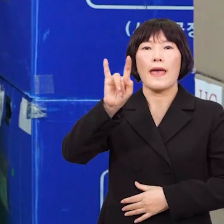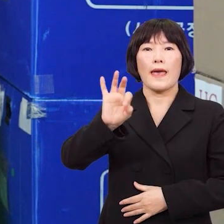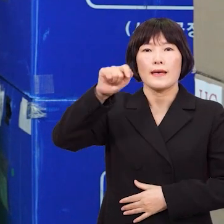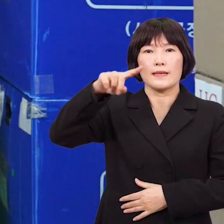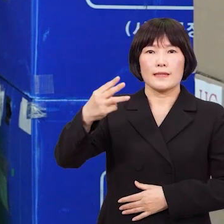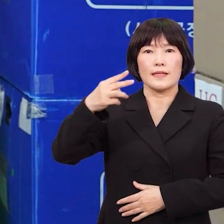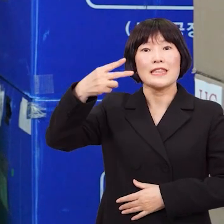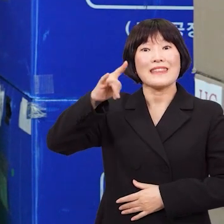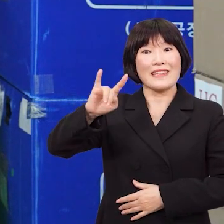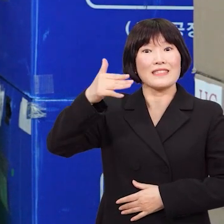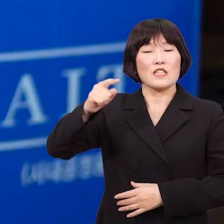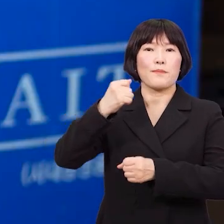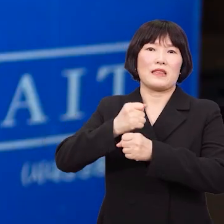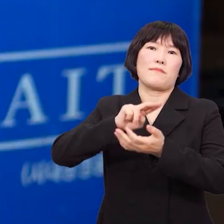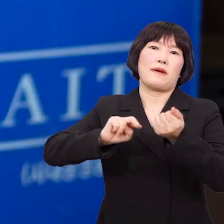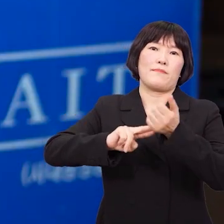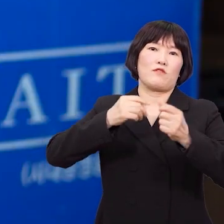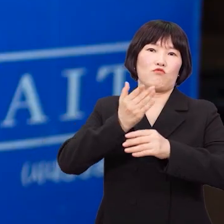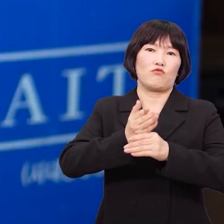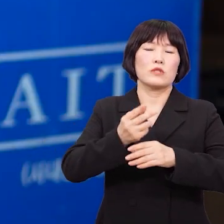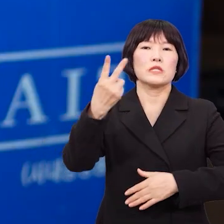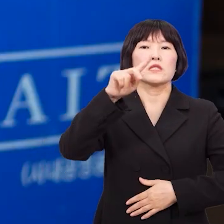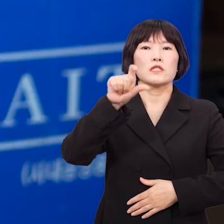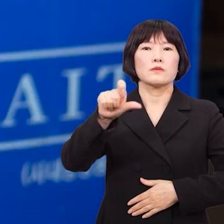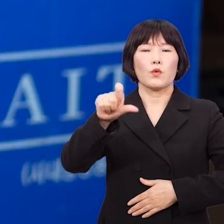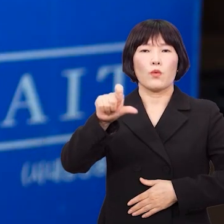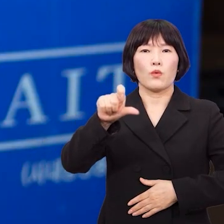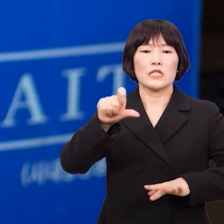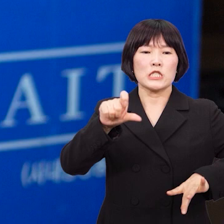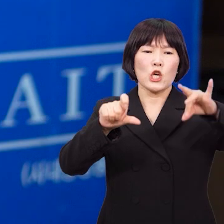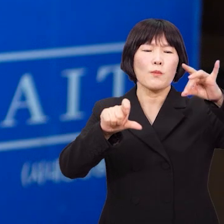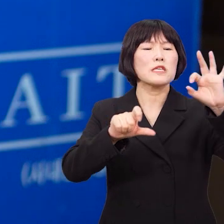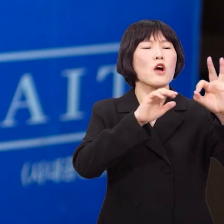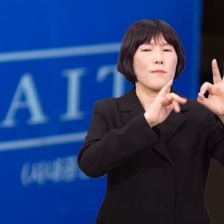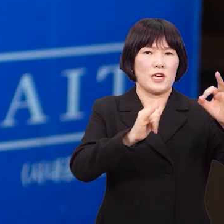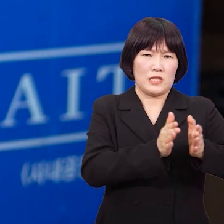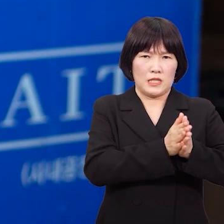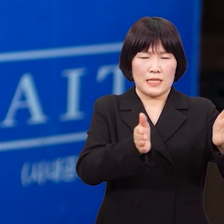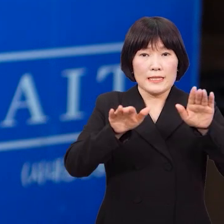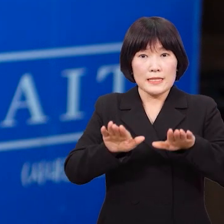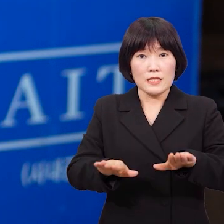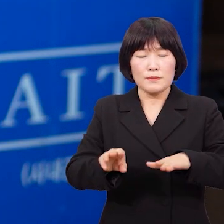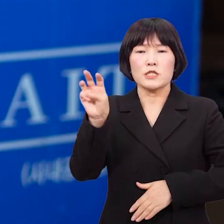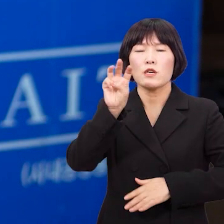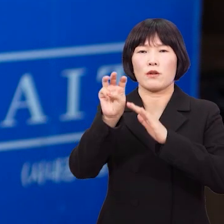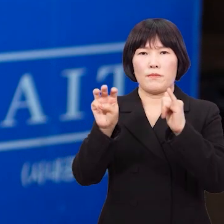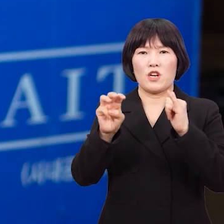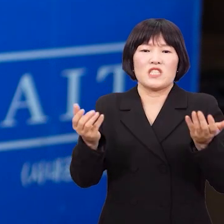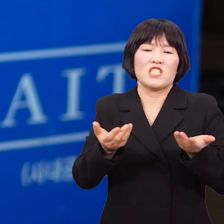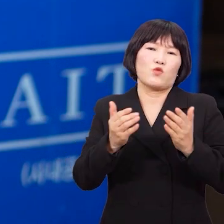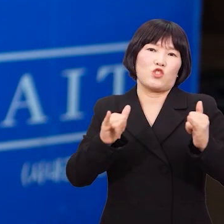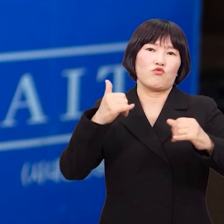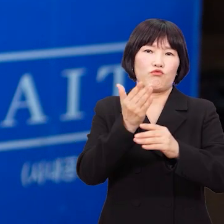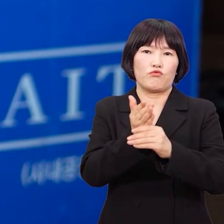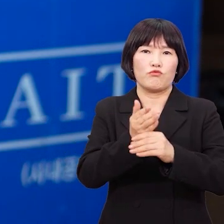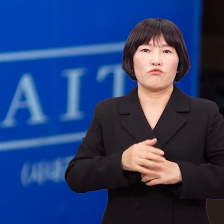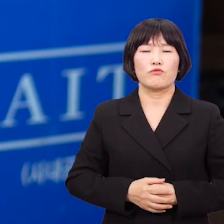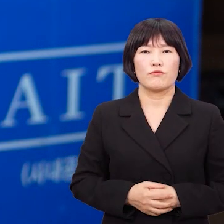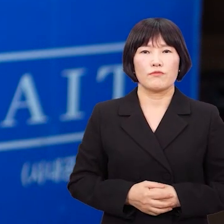제조, 판매하는 업체입니다. 2015년도 10명의 인원으로 시작하여 현재는 30명의 근로자가 근무하고